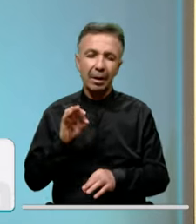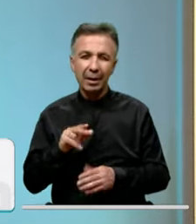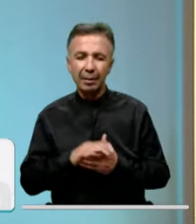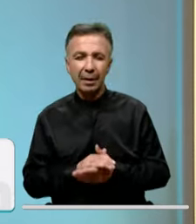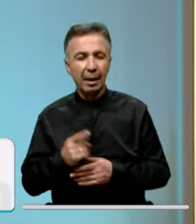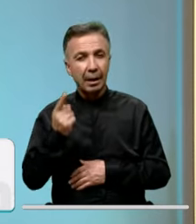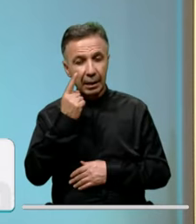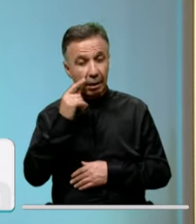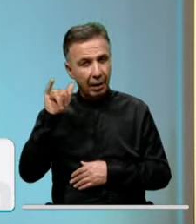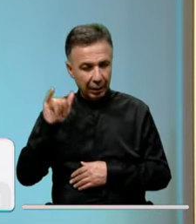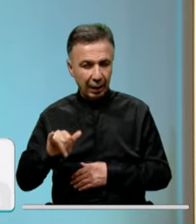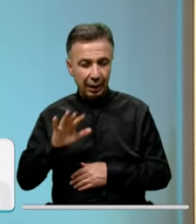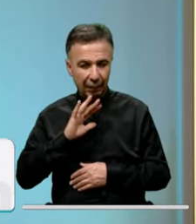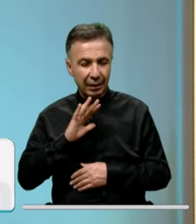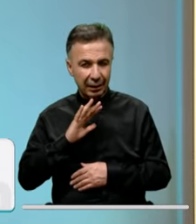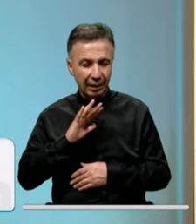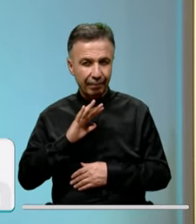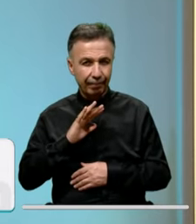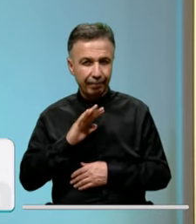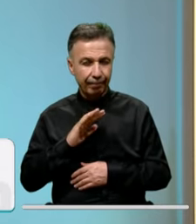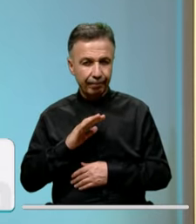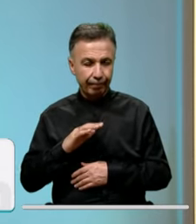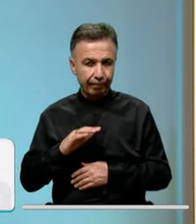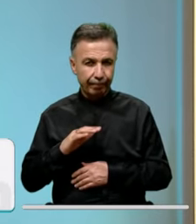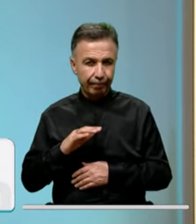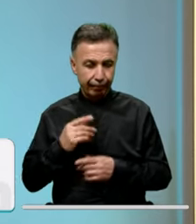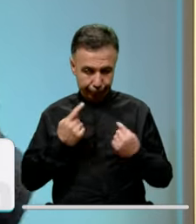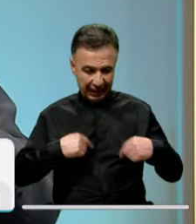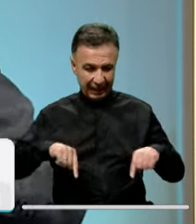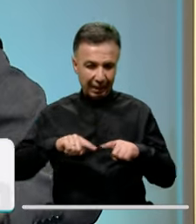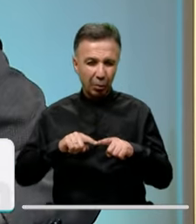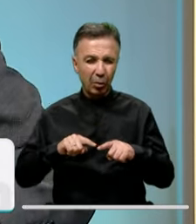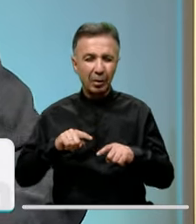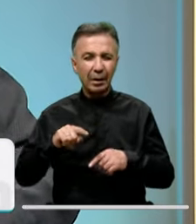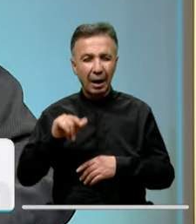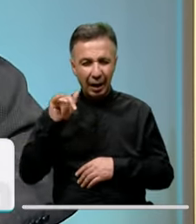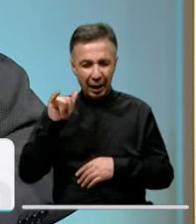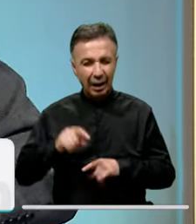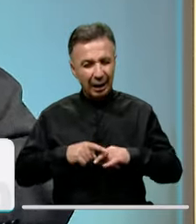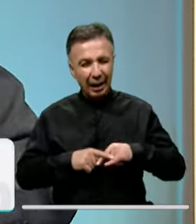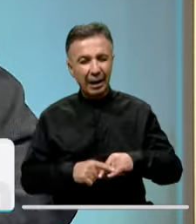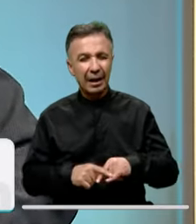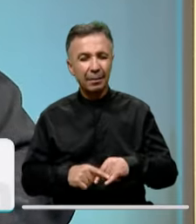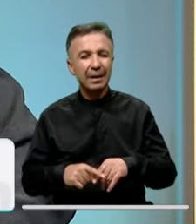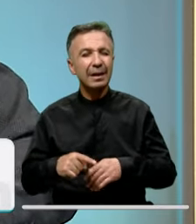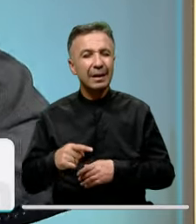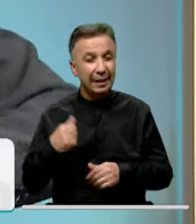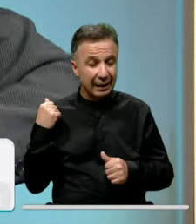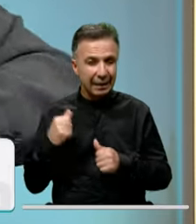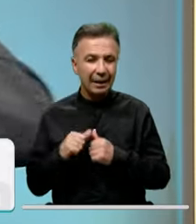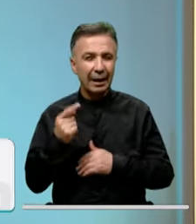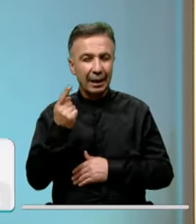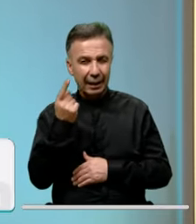kamu hakkı var ise üzerimizde bunun helalleşmesi yine kamu hukukunu